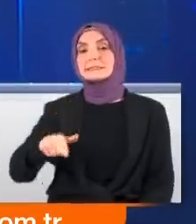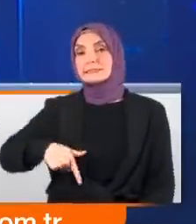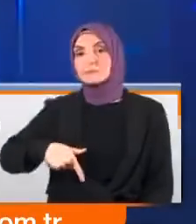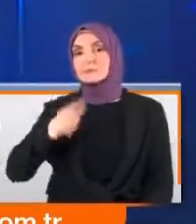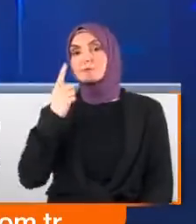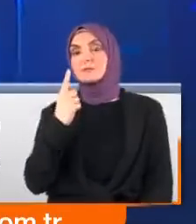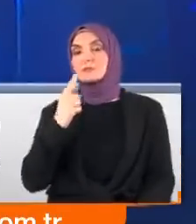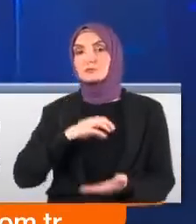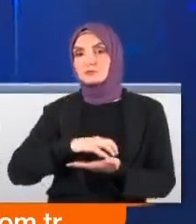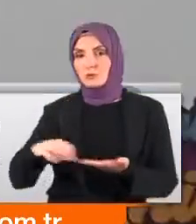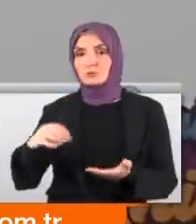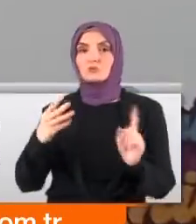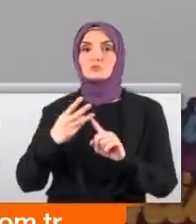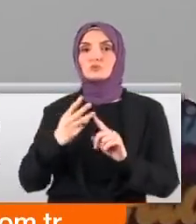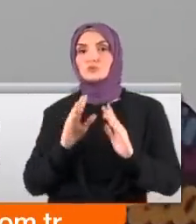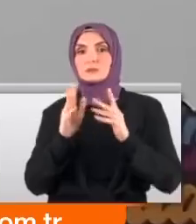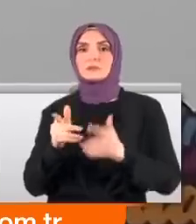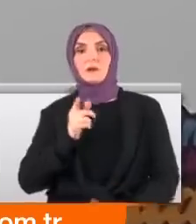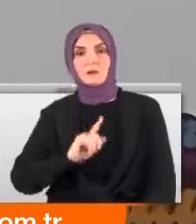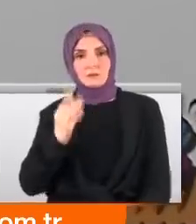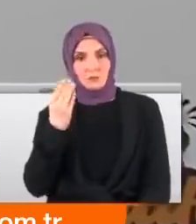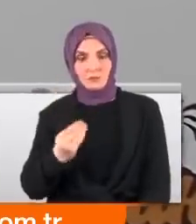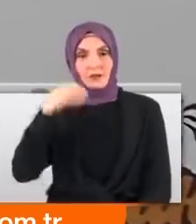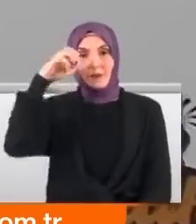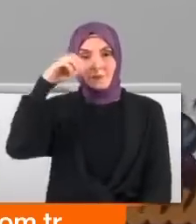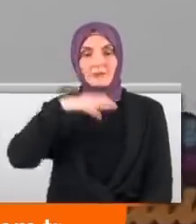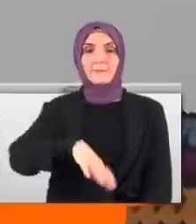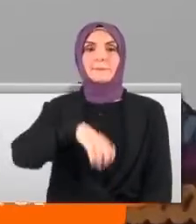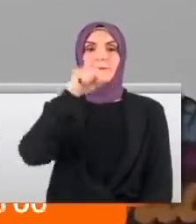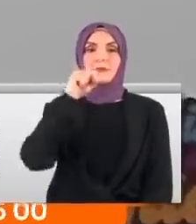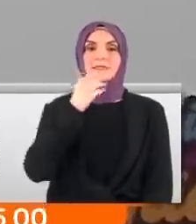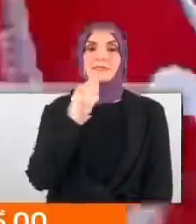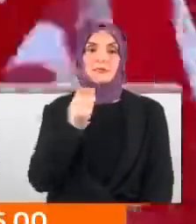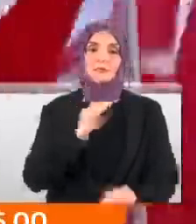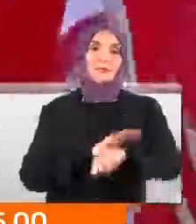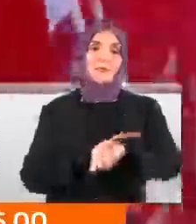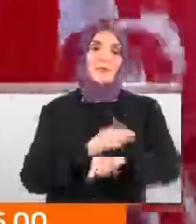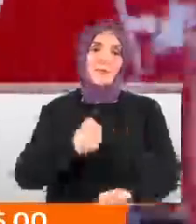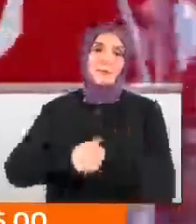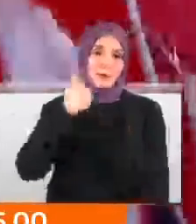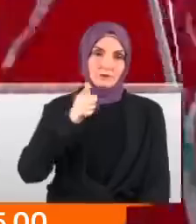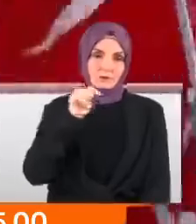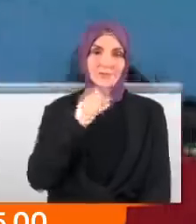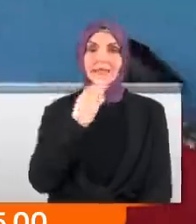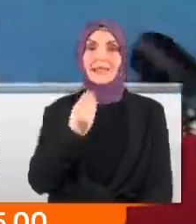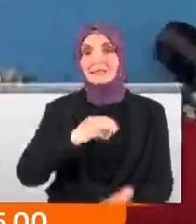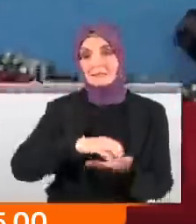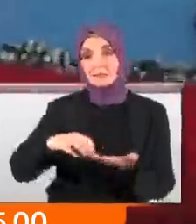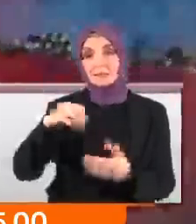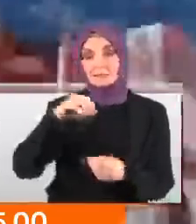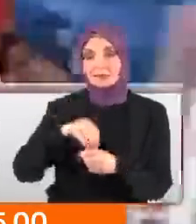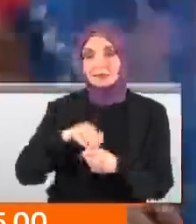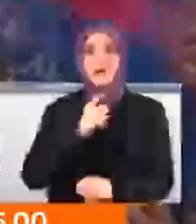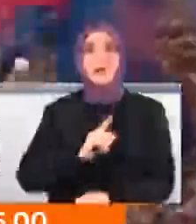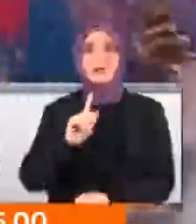3. sıradan aday olurken AK Parti Genel Merkez Gençlik Kolları Başkanı Eyüp Kadir İnan da genç kotasından aday listesine